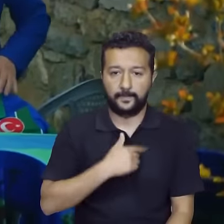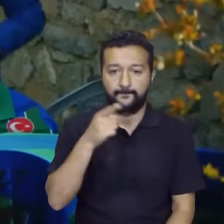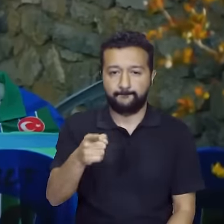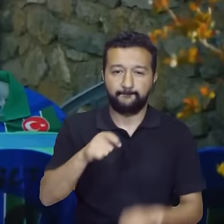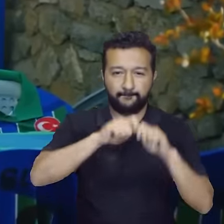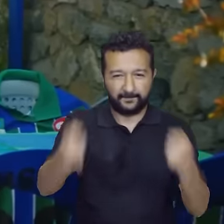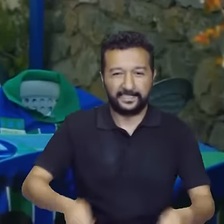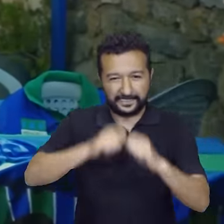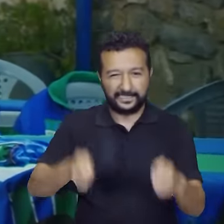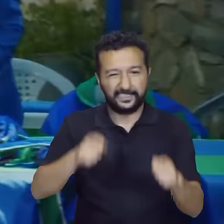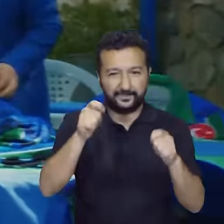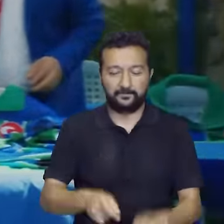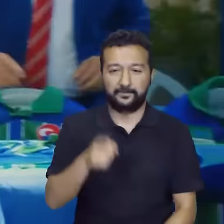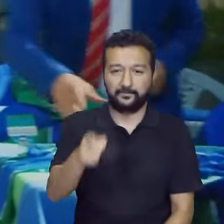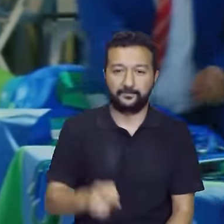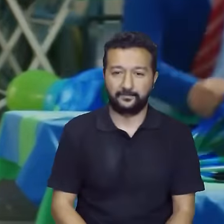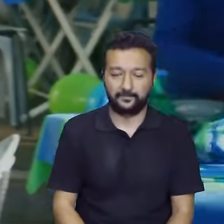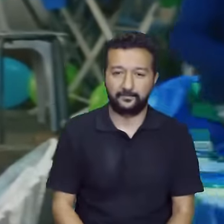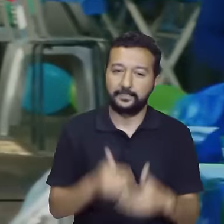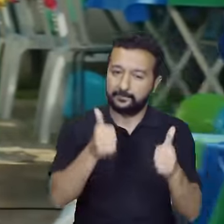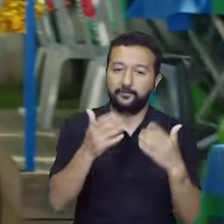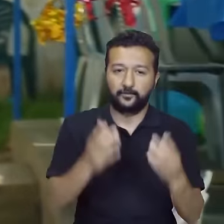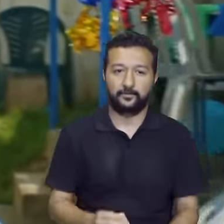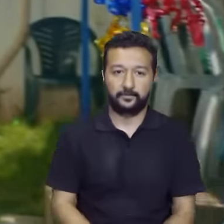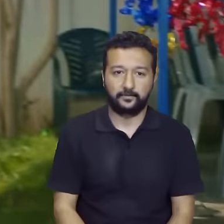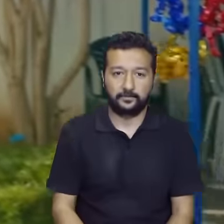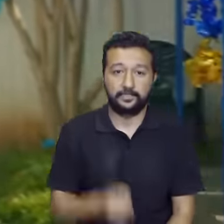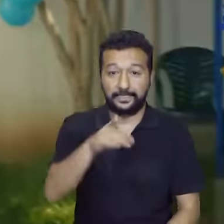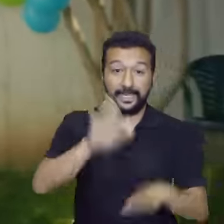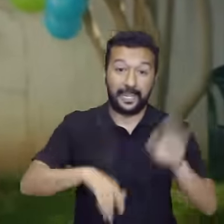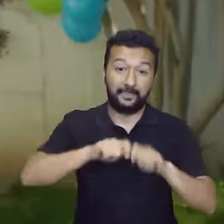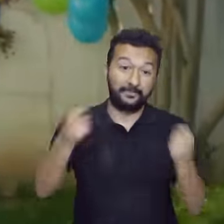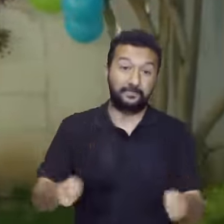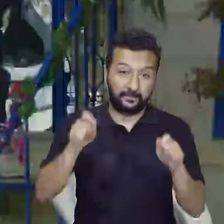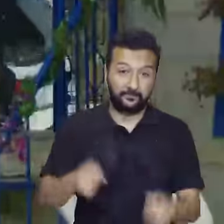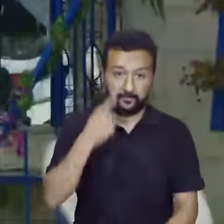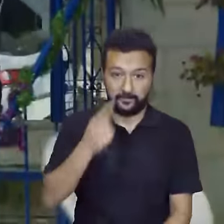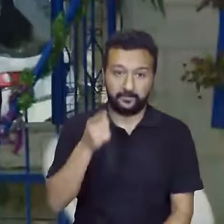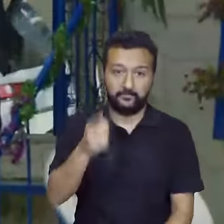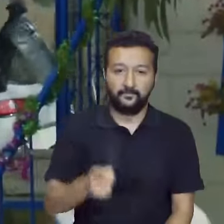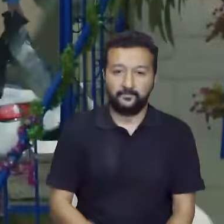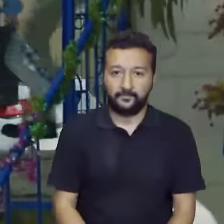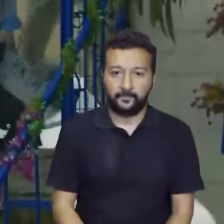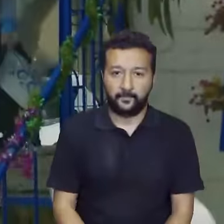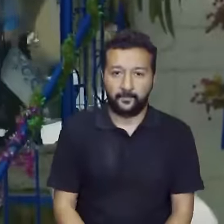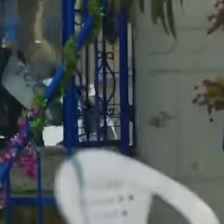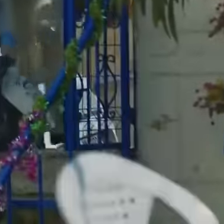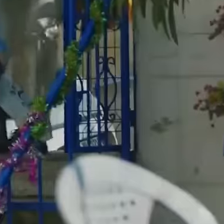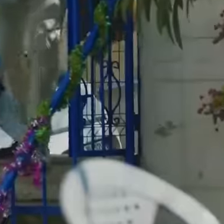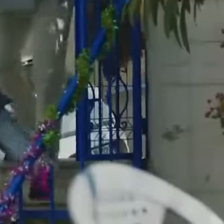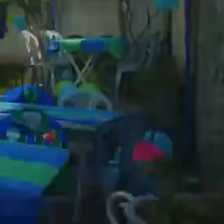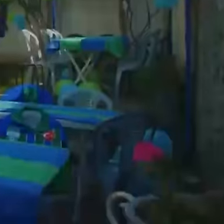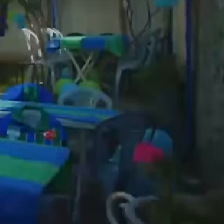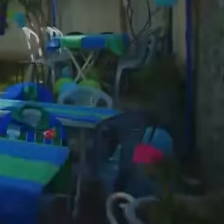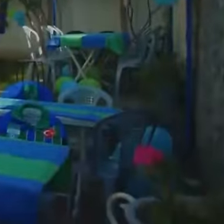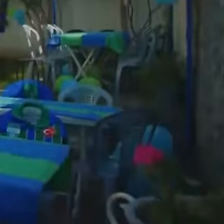şu giydirme işlemlerini yapayım. Masa örtüleri ve balonlar mavi yeşil reklam renklerde. Reklam giydirmesi yapıyorum bak. Ayşen, Itır ve Tarık